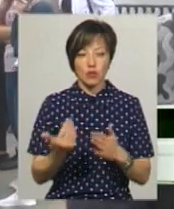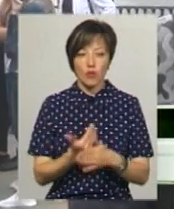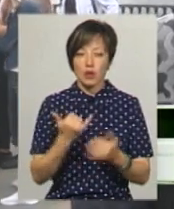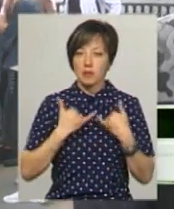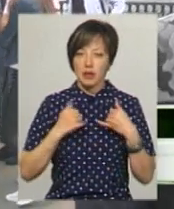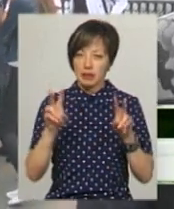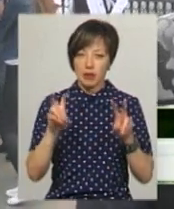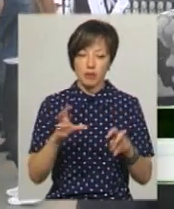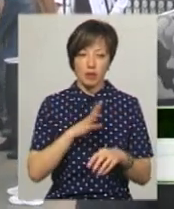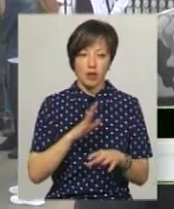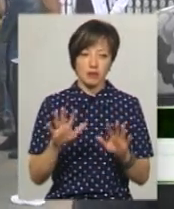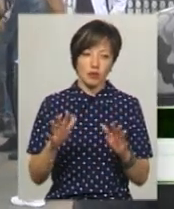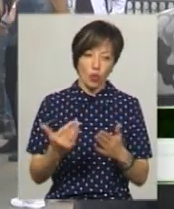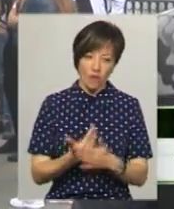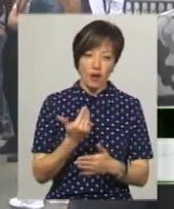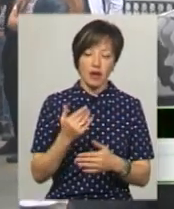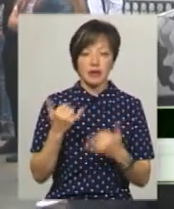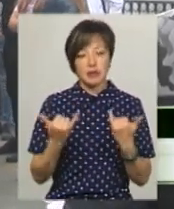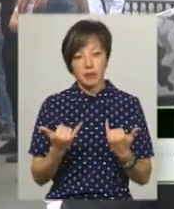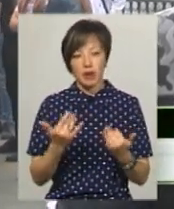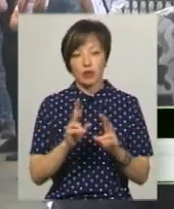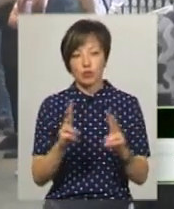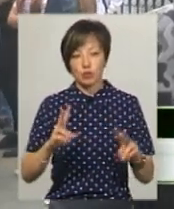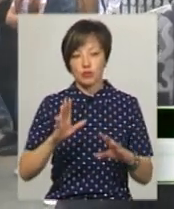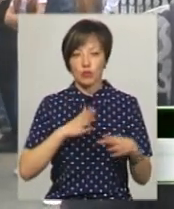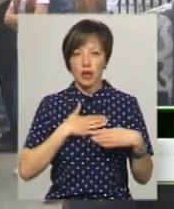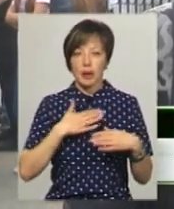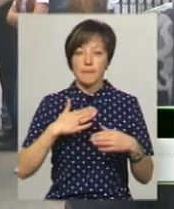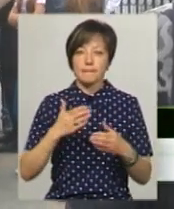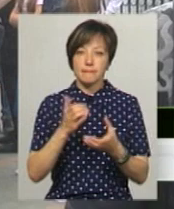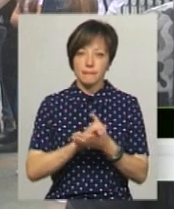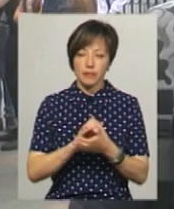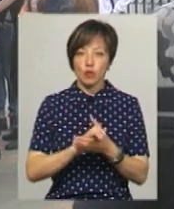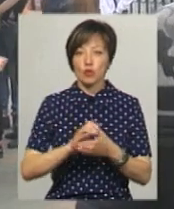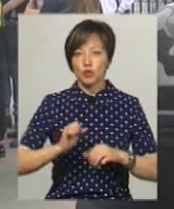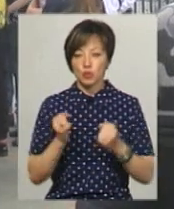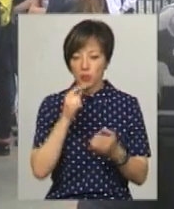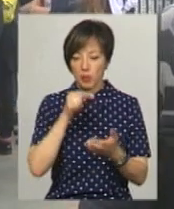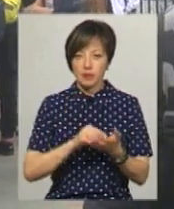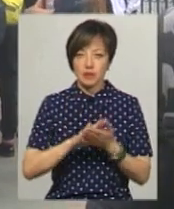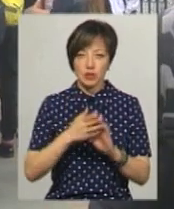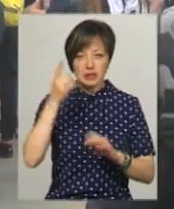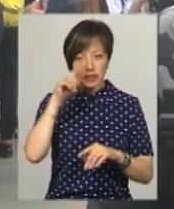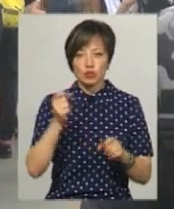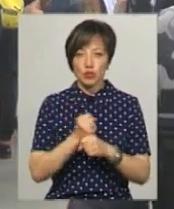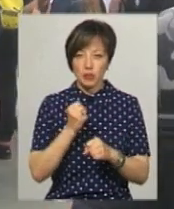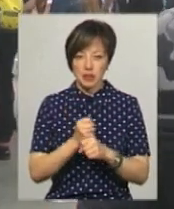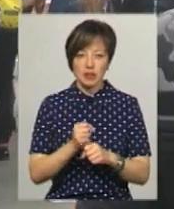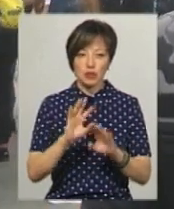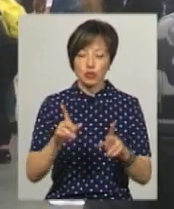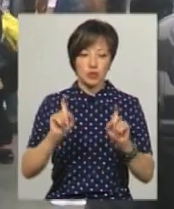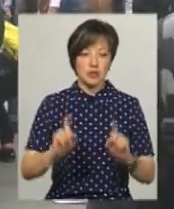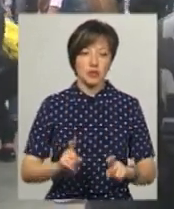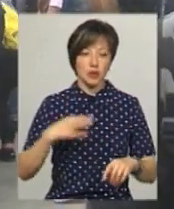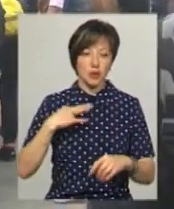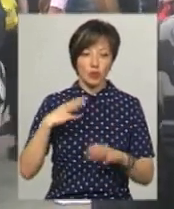ця тема була, так скажемо, нова. І тепер, якщо хтось з моїх близьких або друзів попаде в таку ситуацію, я буду знати, що робити, і не буду сидіти, склавши